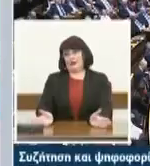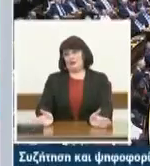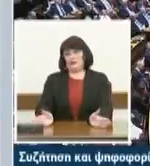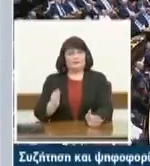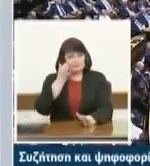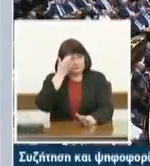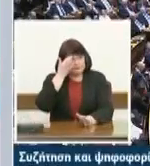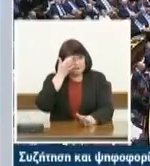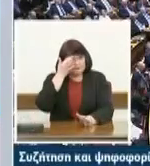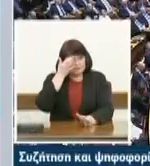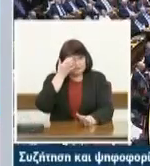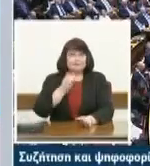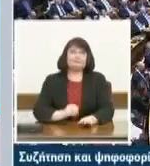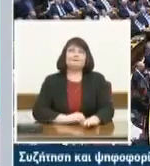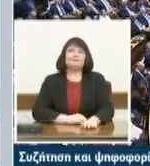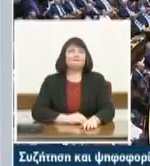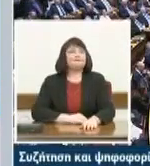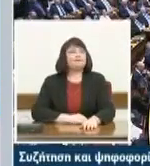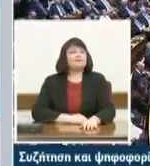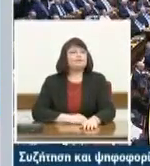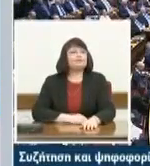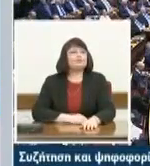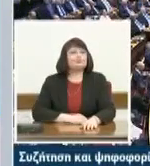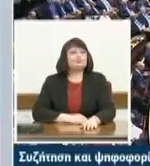Εύβοια και ο ίδιος ο υπουργός δεν είχε δικαίωμα υπογραφής.